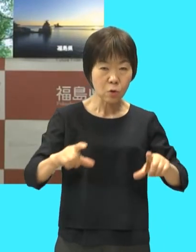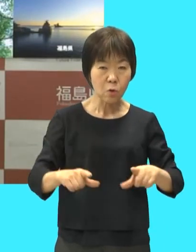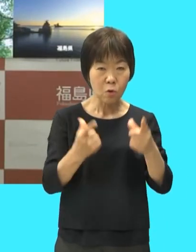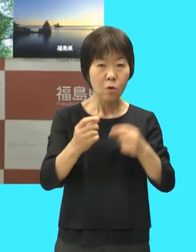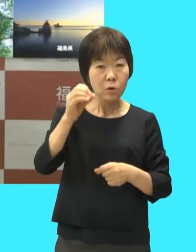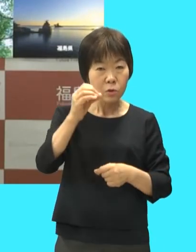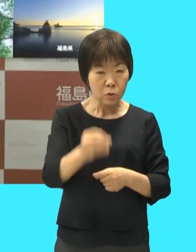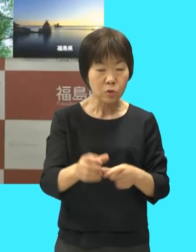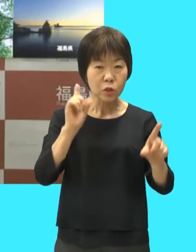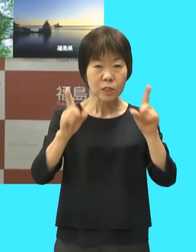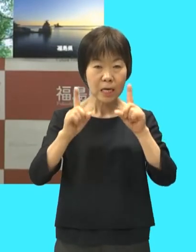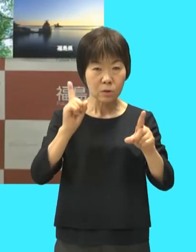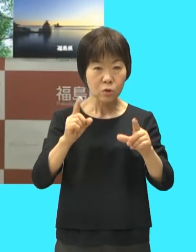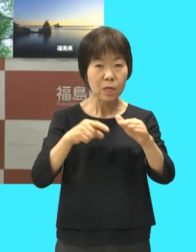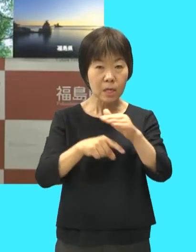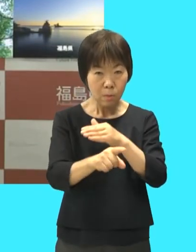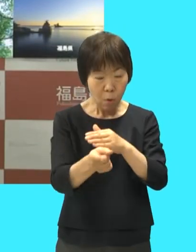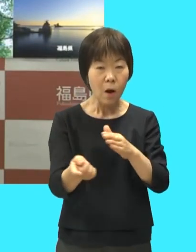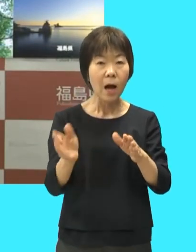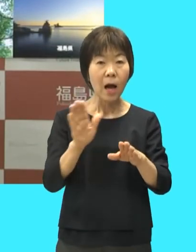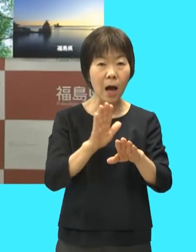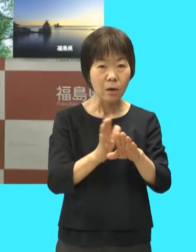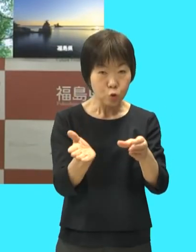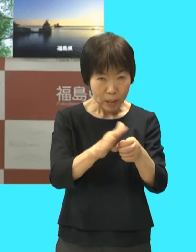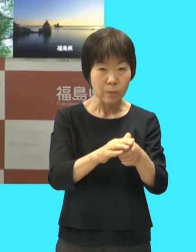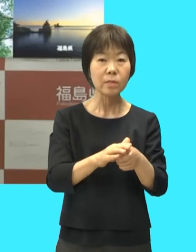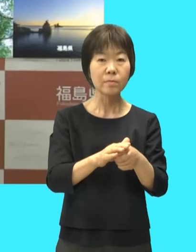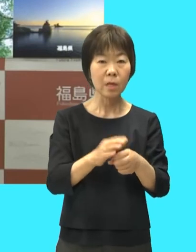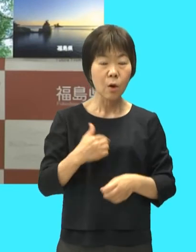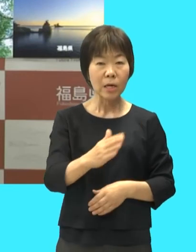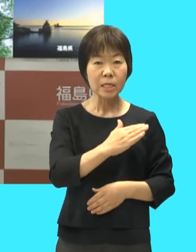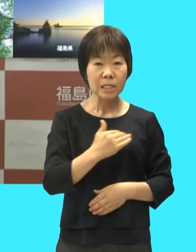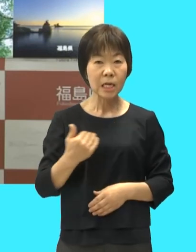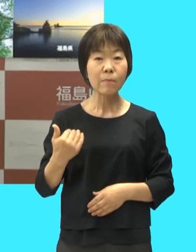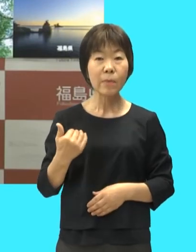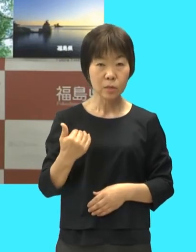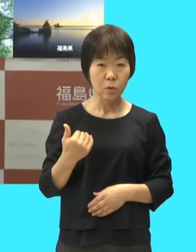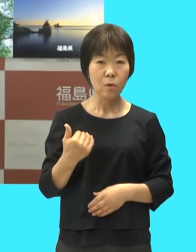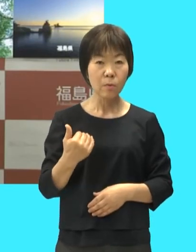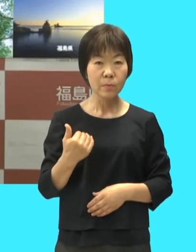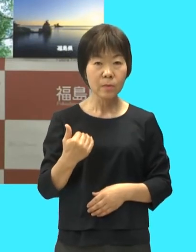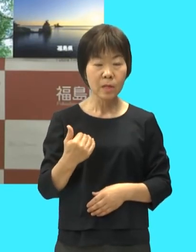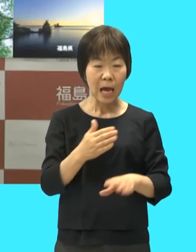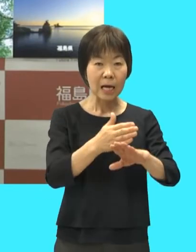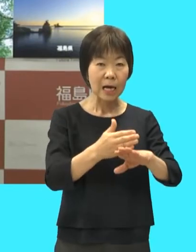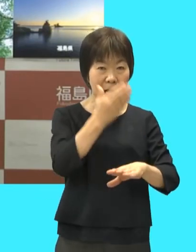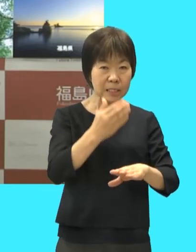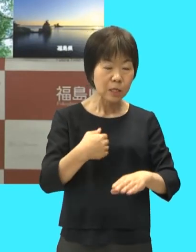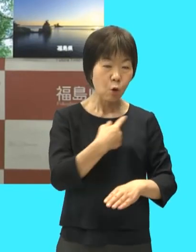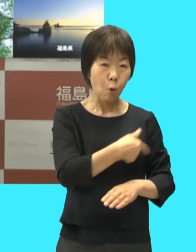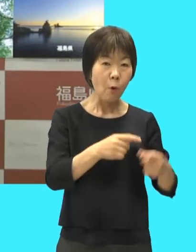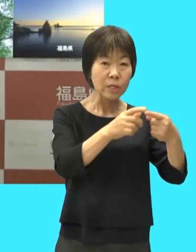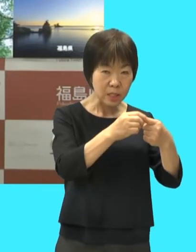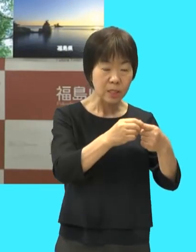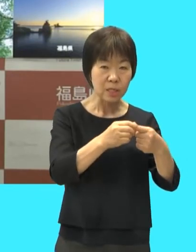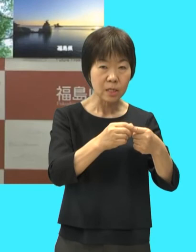祭という意味合いも持っております。そして我々福島県からしますと感謝の思い、